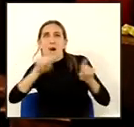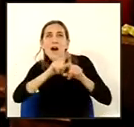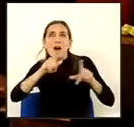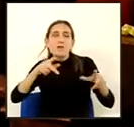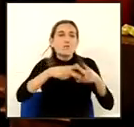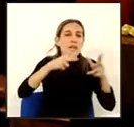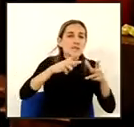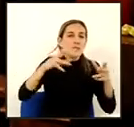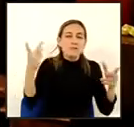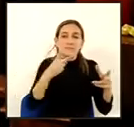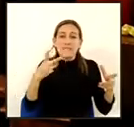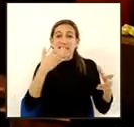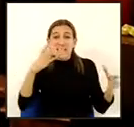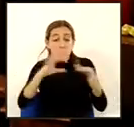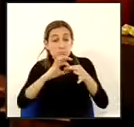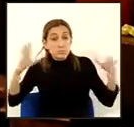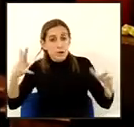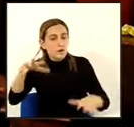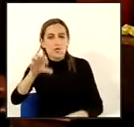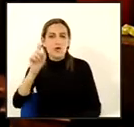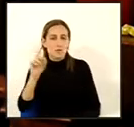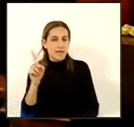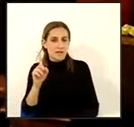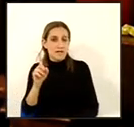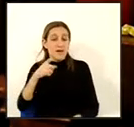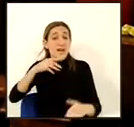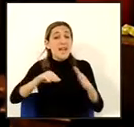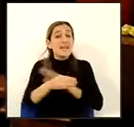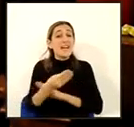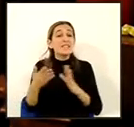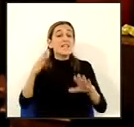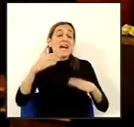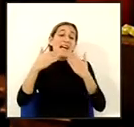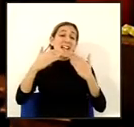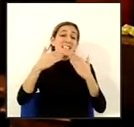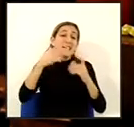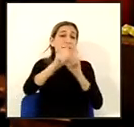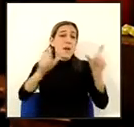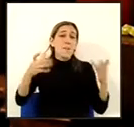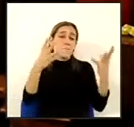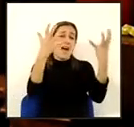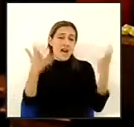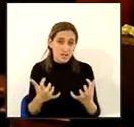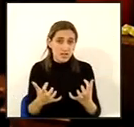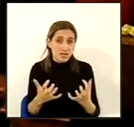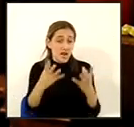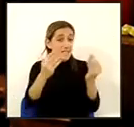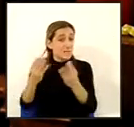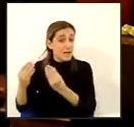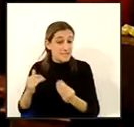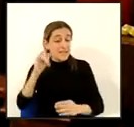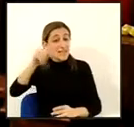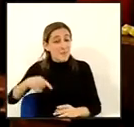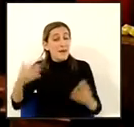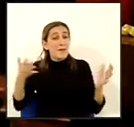nom, per naturalesa igualitària, com per la seva utilització neix amb les masses, pel seu assalt a la llibertat individual i per les seves